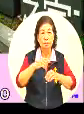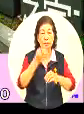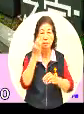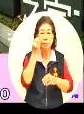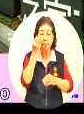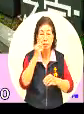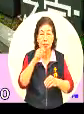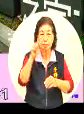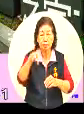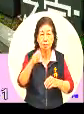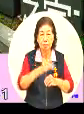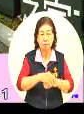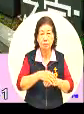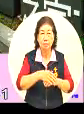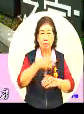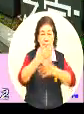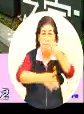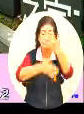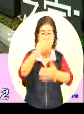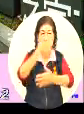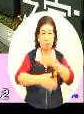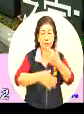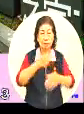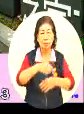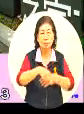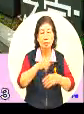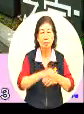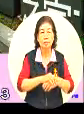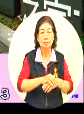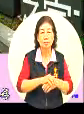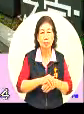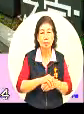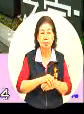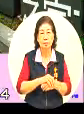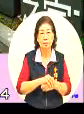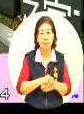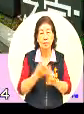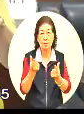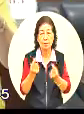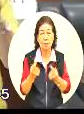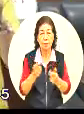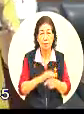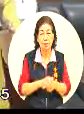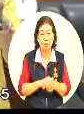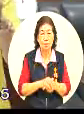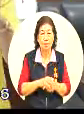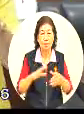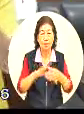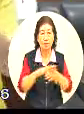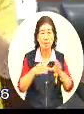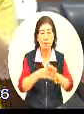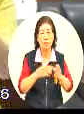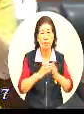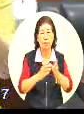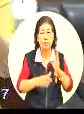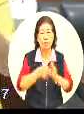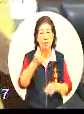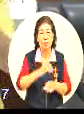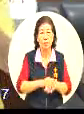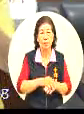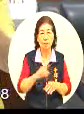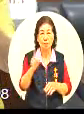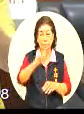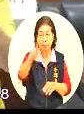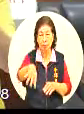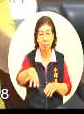现在台北观点的电影院的例子，你先请告我们的文化局局长，你刚才在收在，